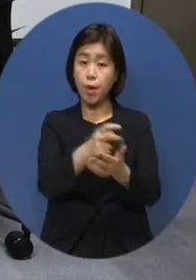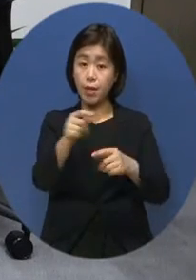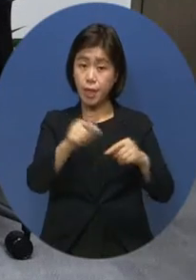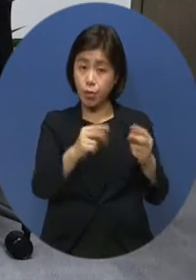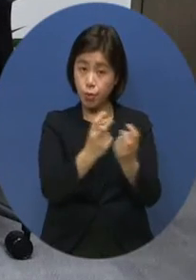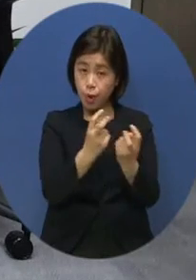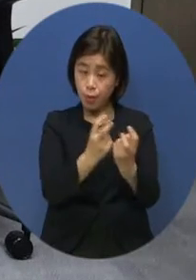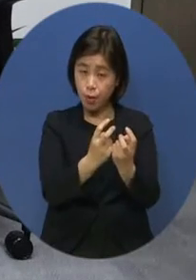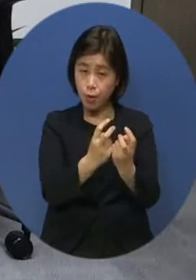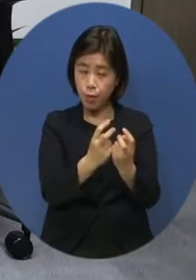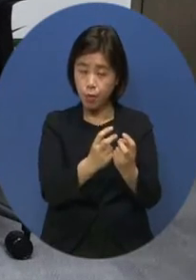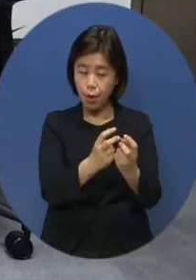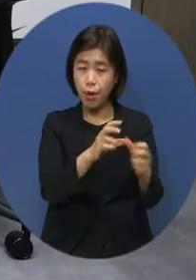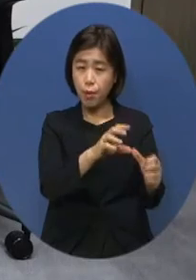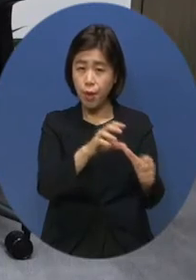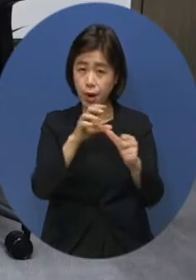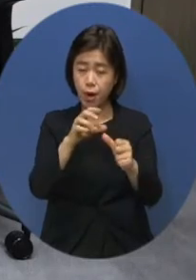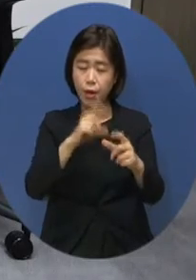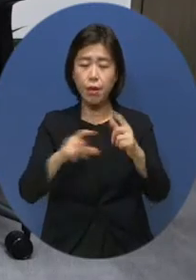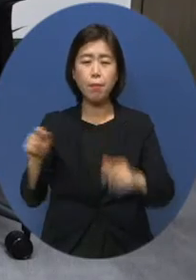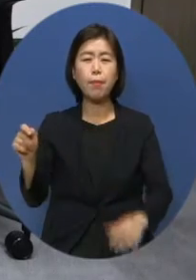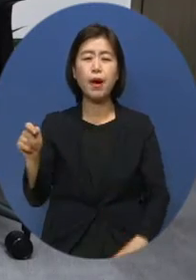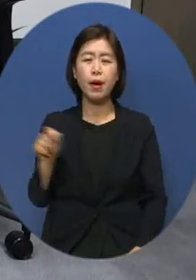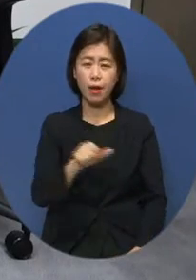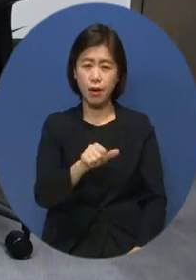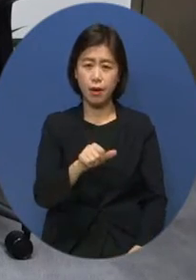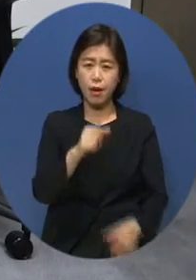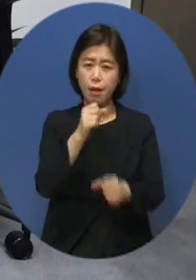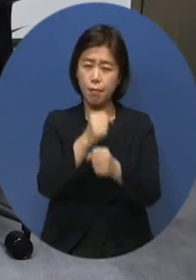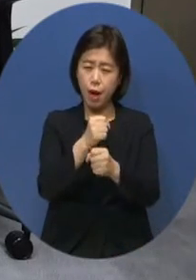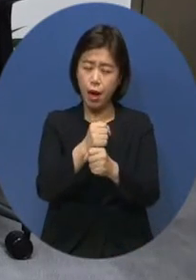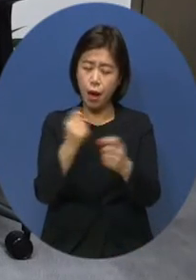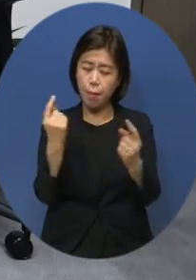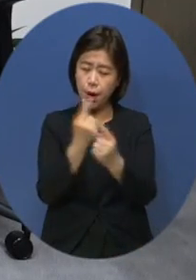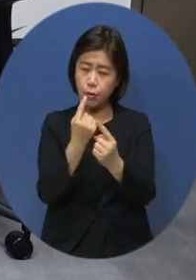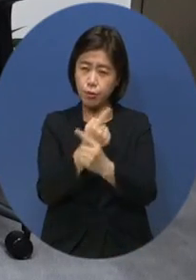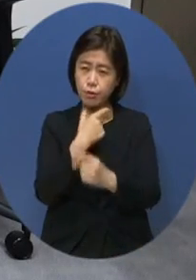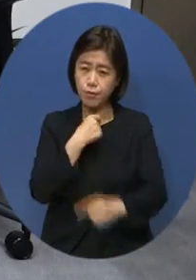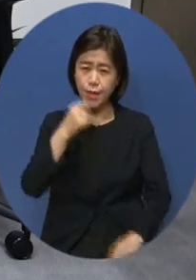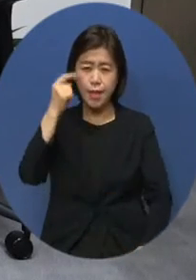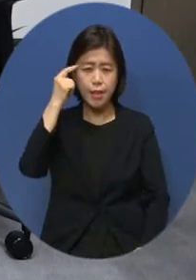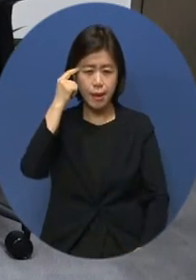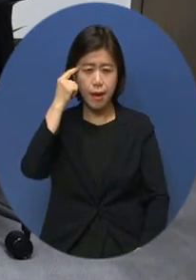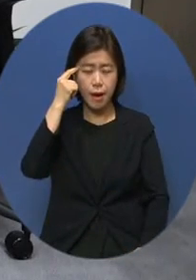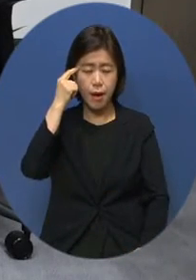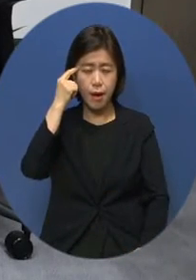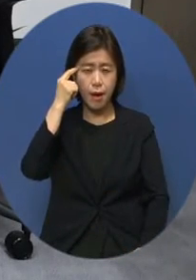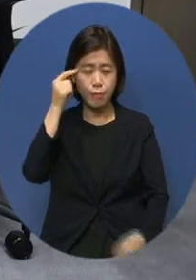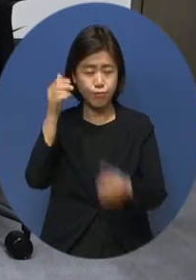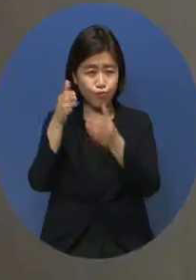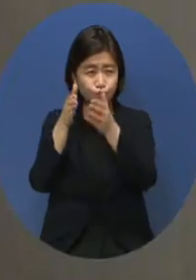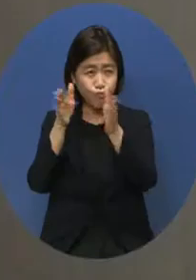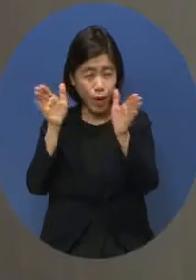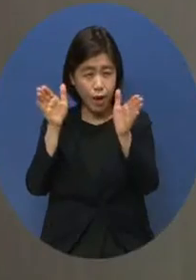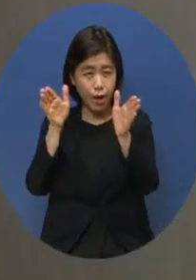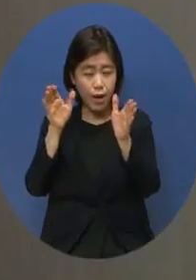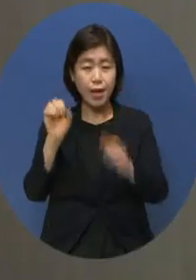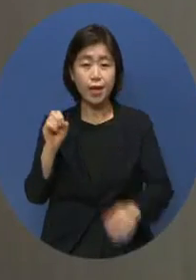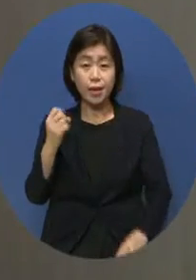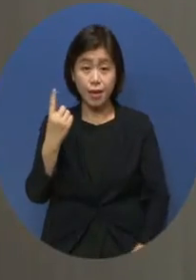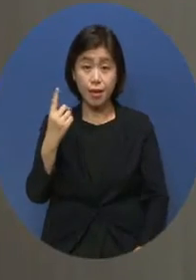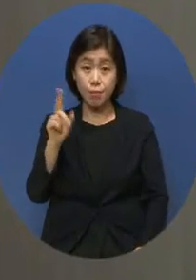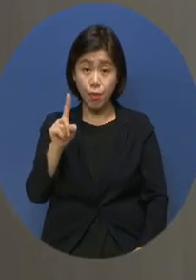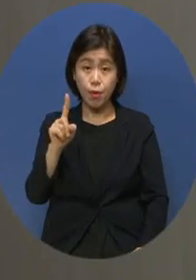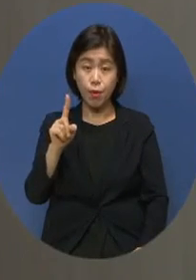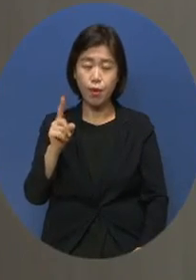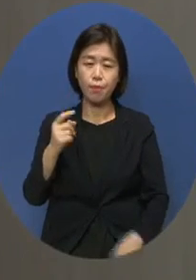더 광범위하게 하고 싶다는 이제 생각을 할 수 있게 된 계기를 이제 정의당에서 지난 이제